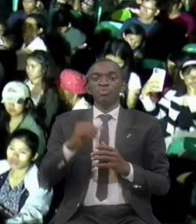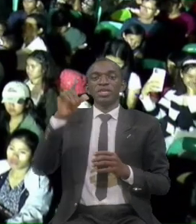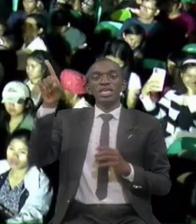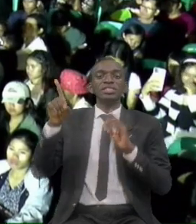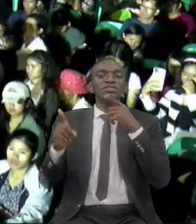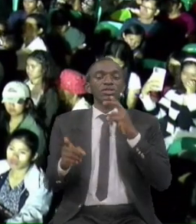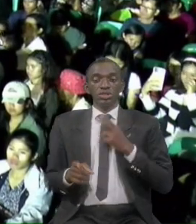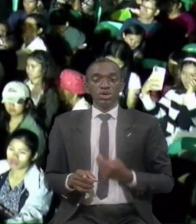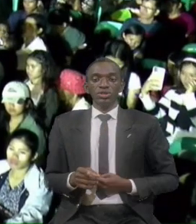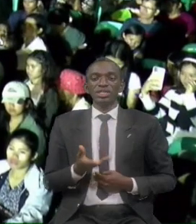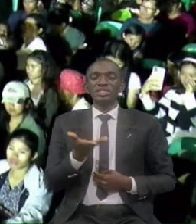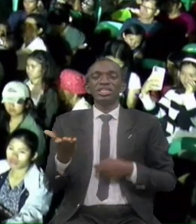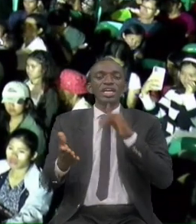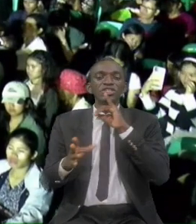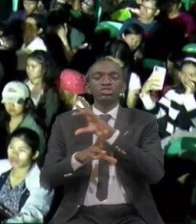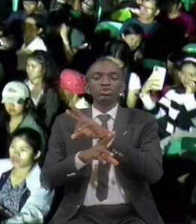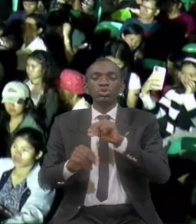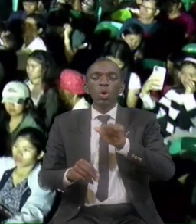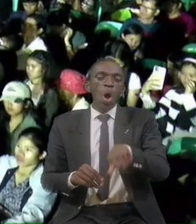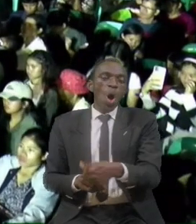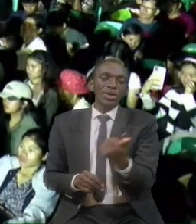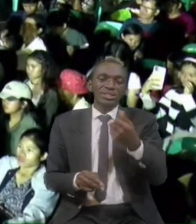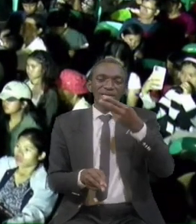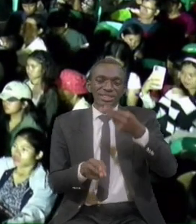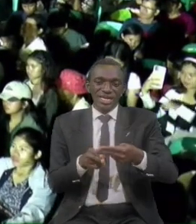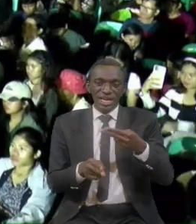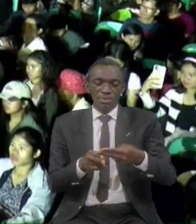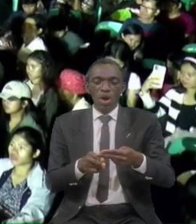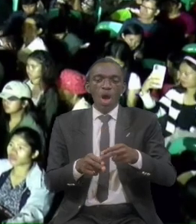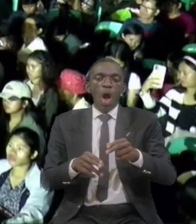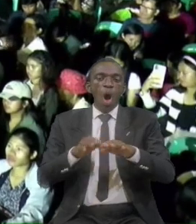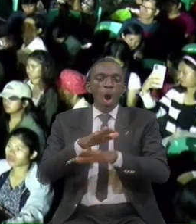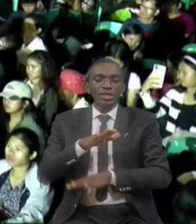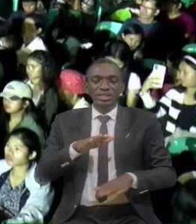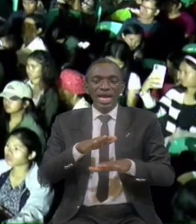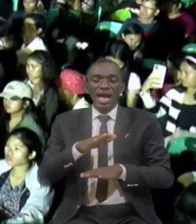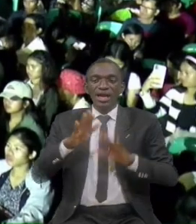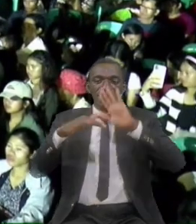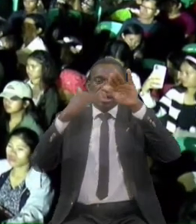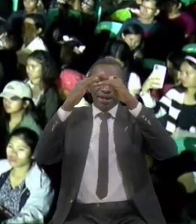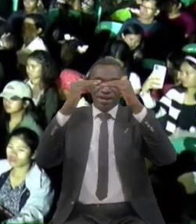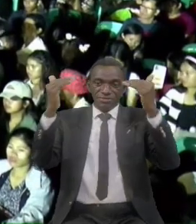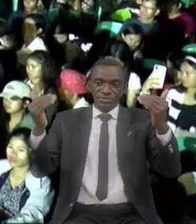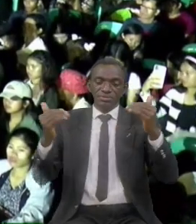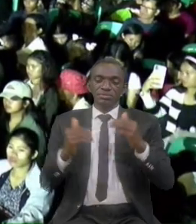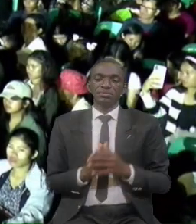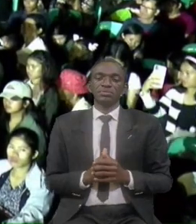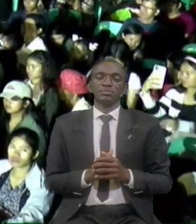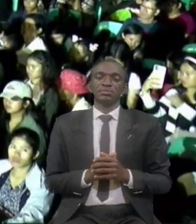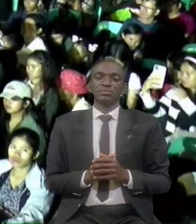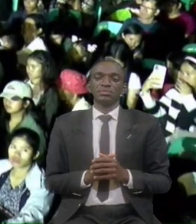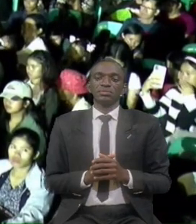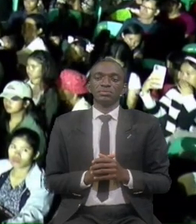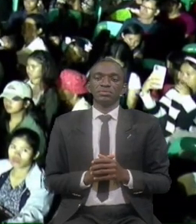none other under heaven. Giingon niya sa ato ang mga walay isa silong sa langit. Under